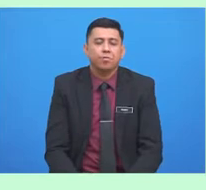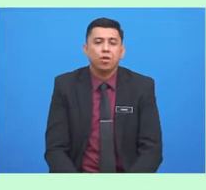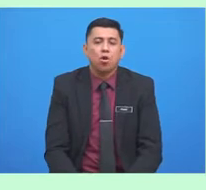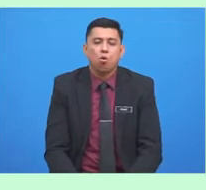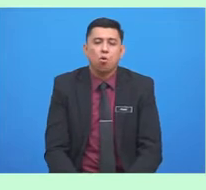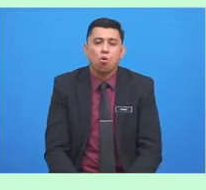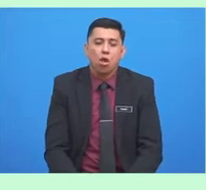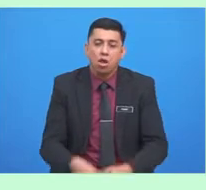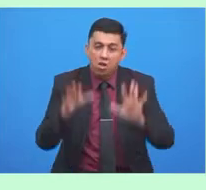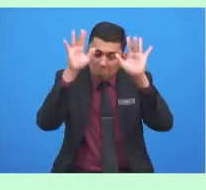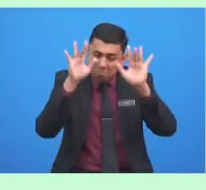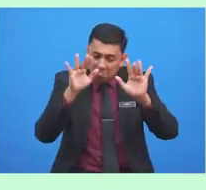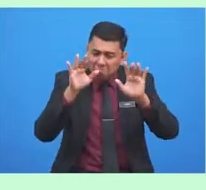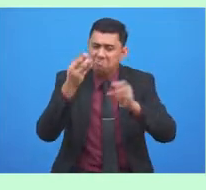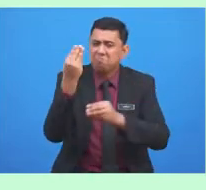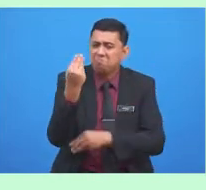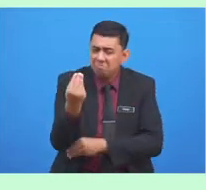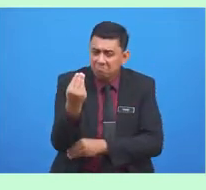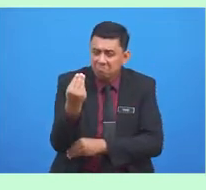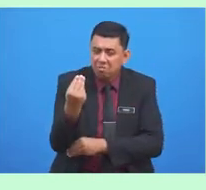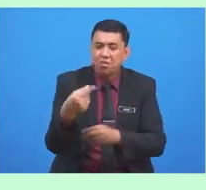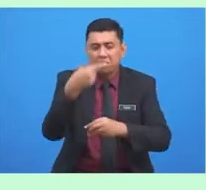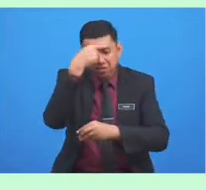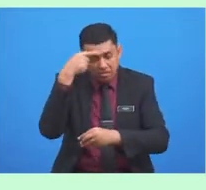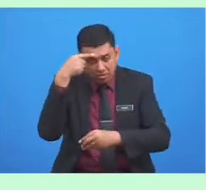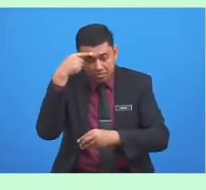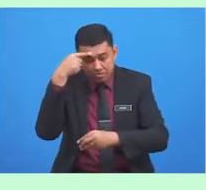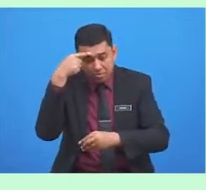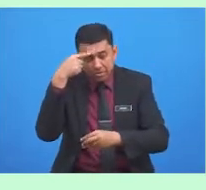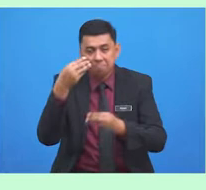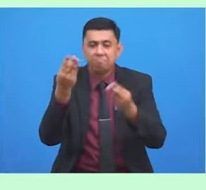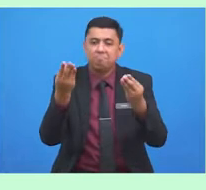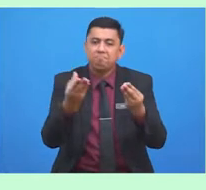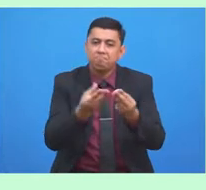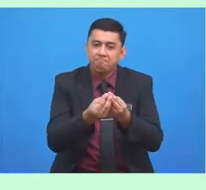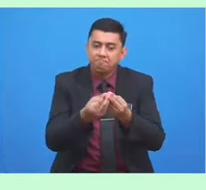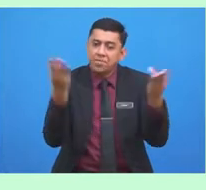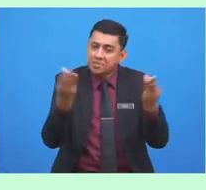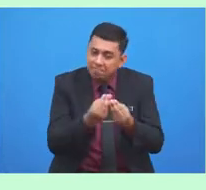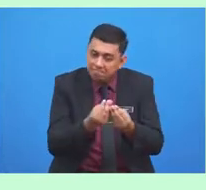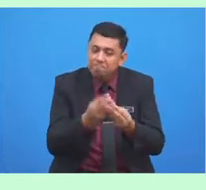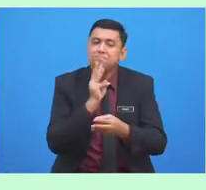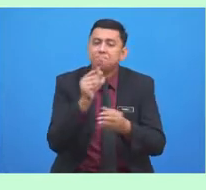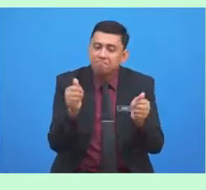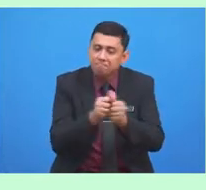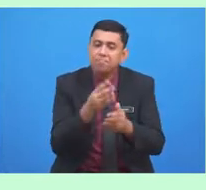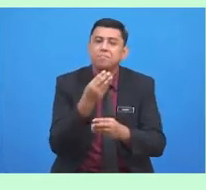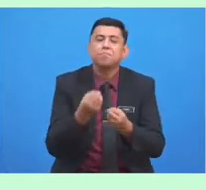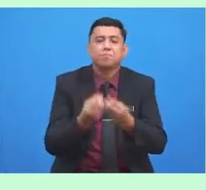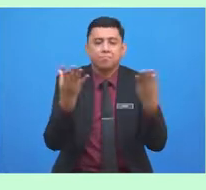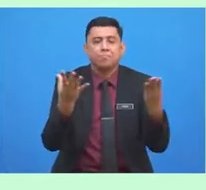dan sedikit jumlahnya menyebabkan tanah tidak dapat menyerap air dengan banyak. Oleh